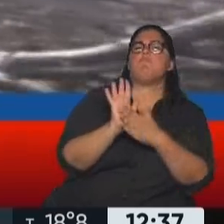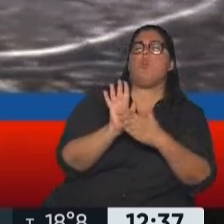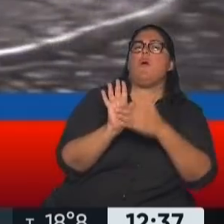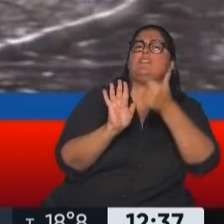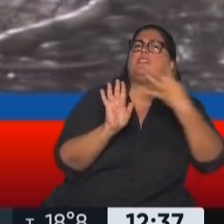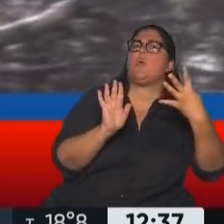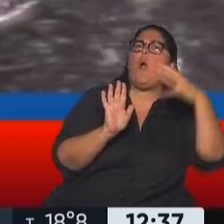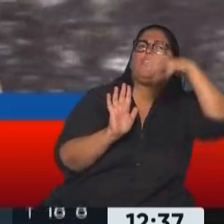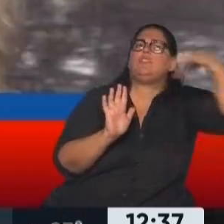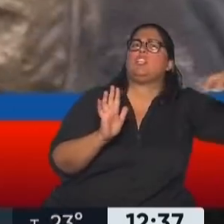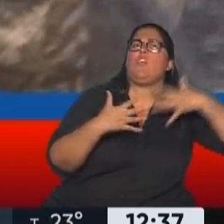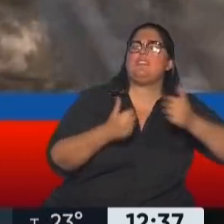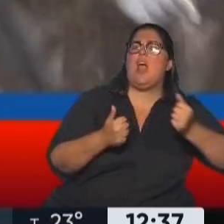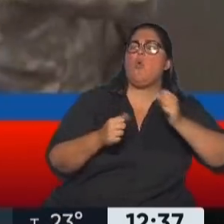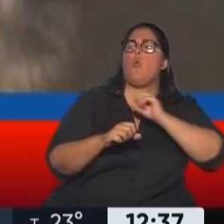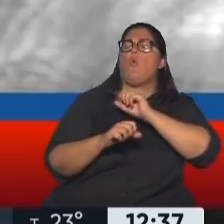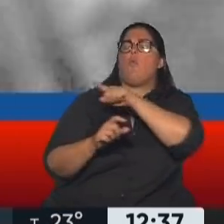de salud golpeados por los rusos.